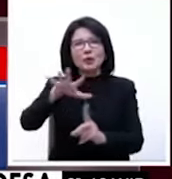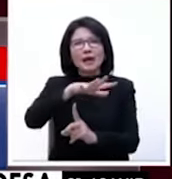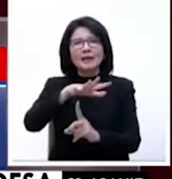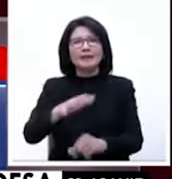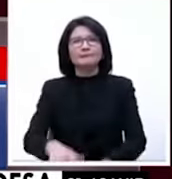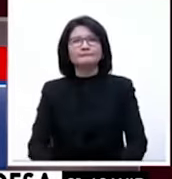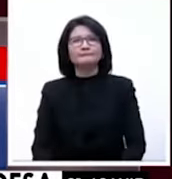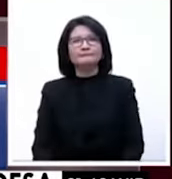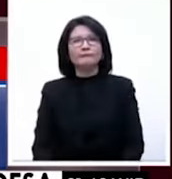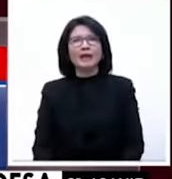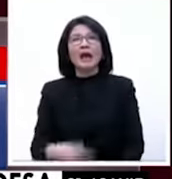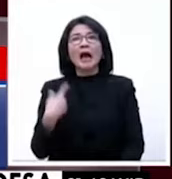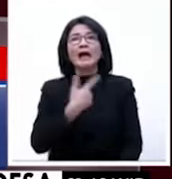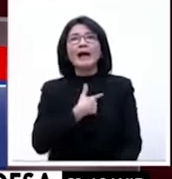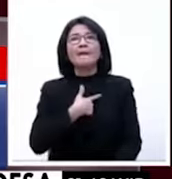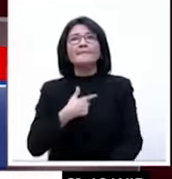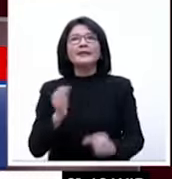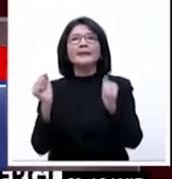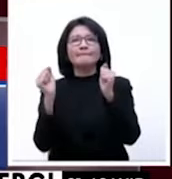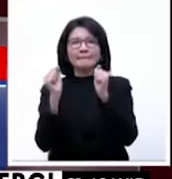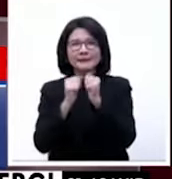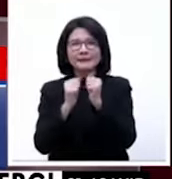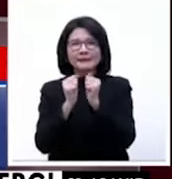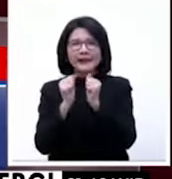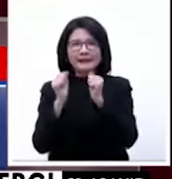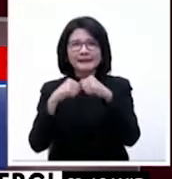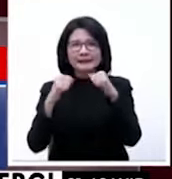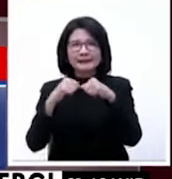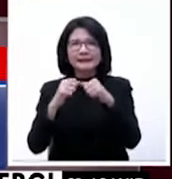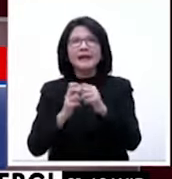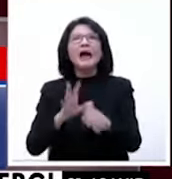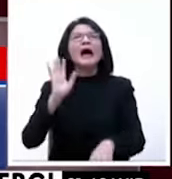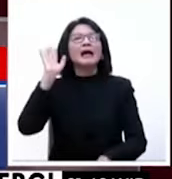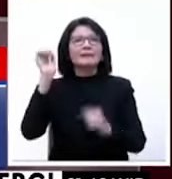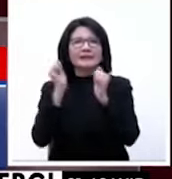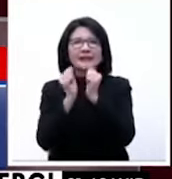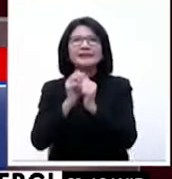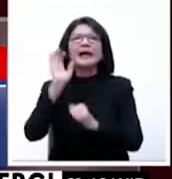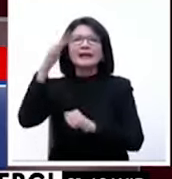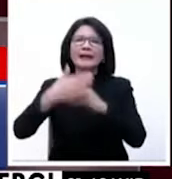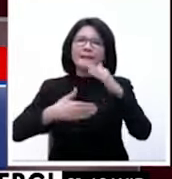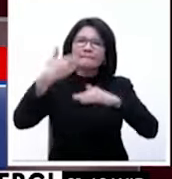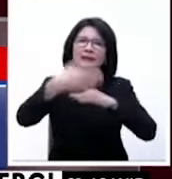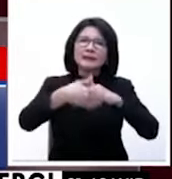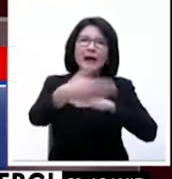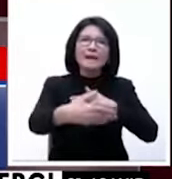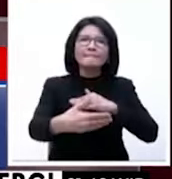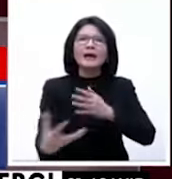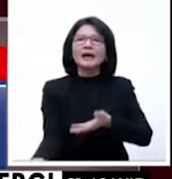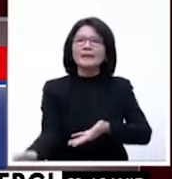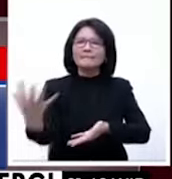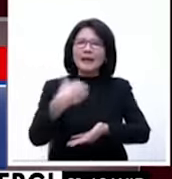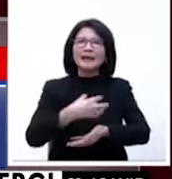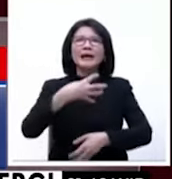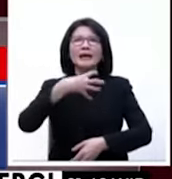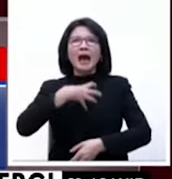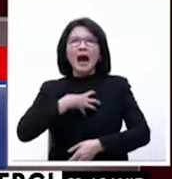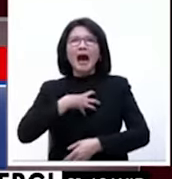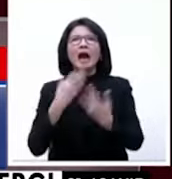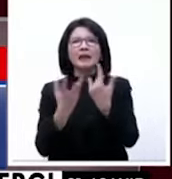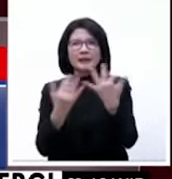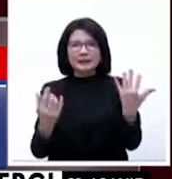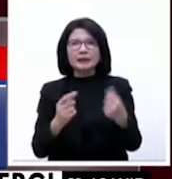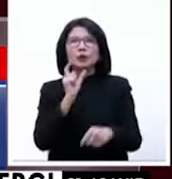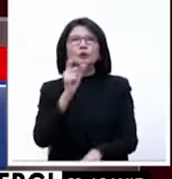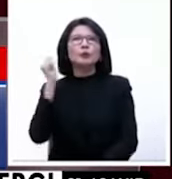saudara kami berjanji bahwa kami akan kembalikan secara bertahap hak rakyat dan untuk